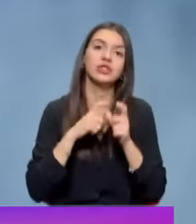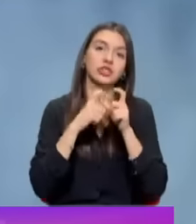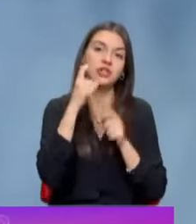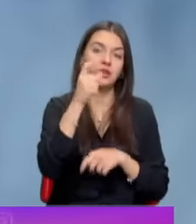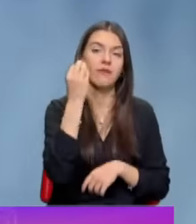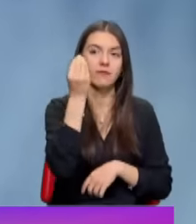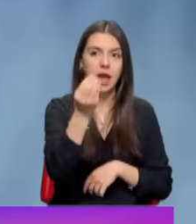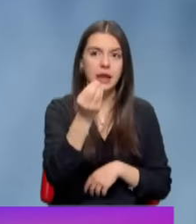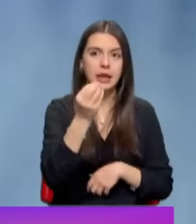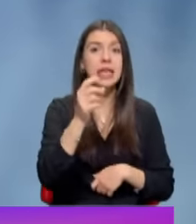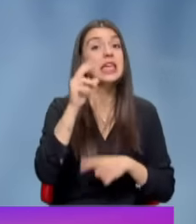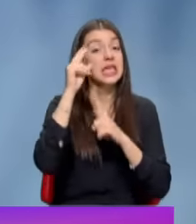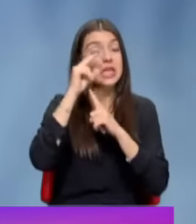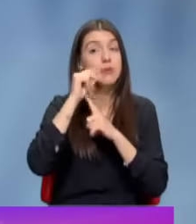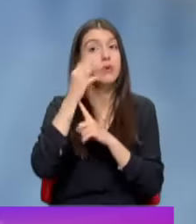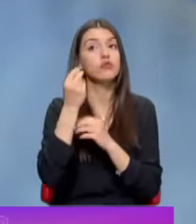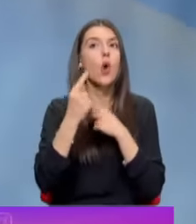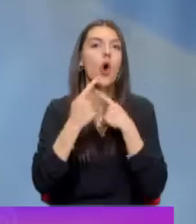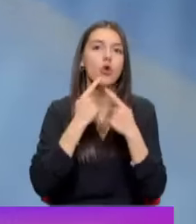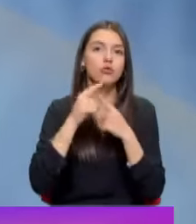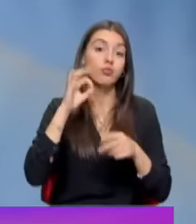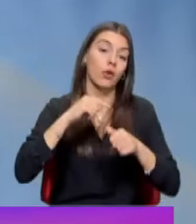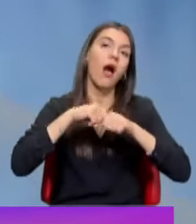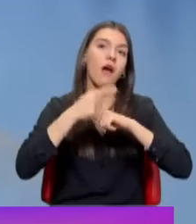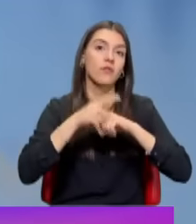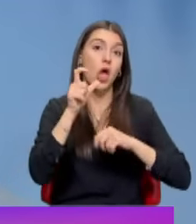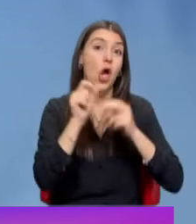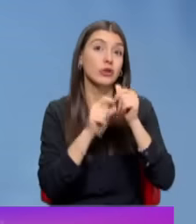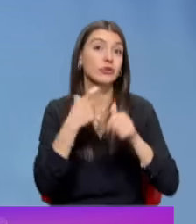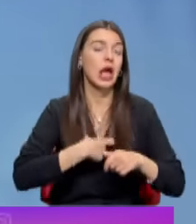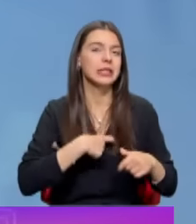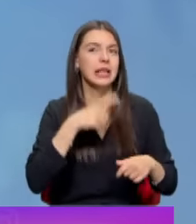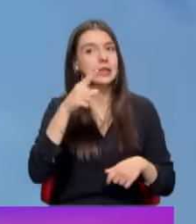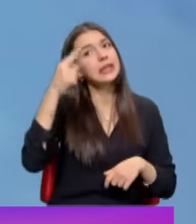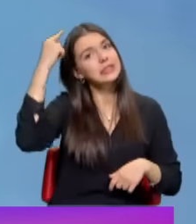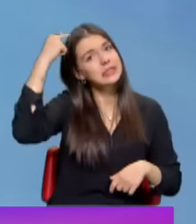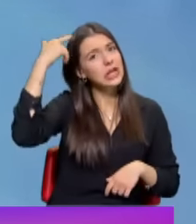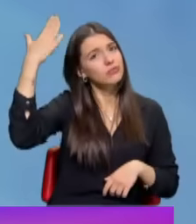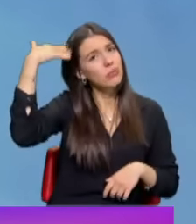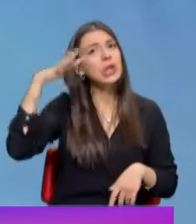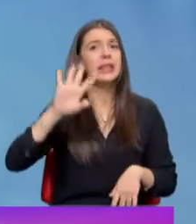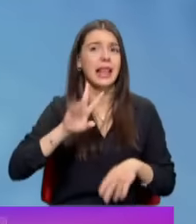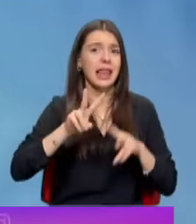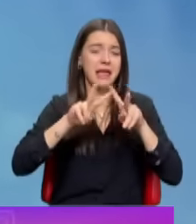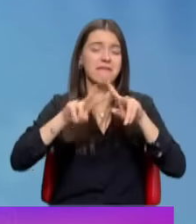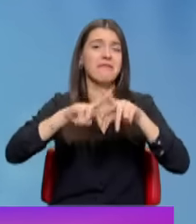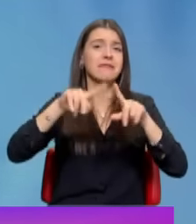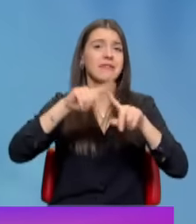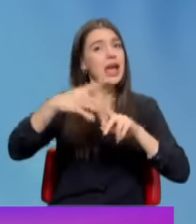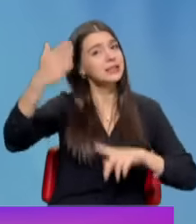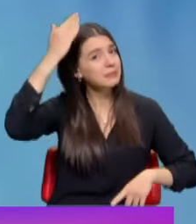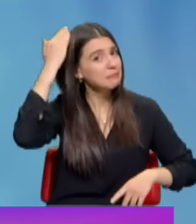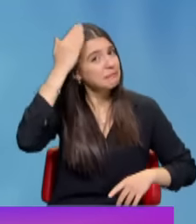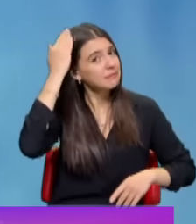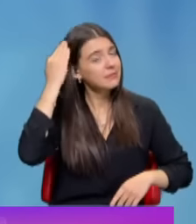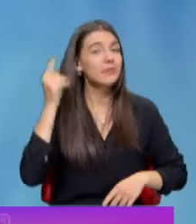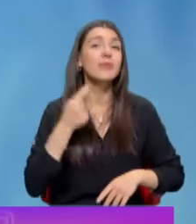özellikle imajıyla ilgili çok konuşuldu bugün. Bu hafta Özgür Özel'in saçım boya değil, vaks sürdüler. Ses